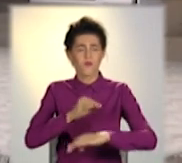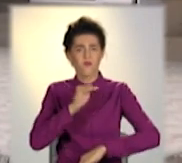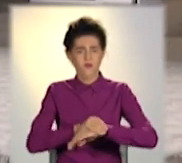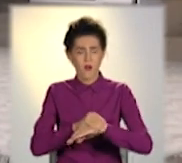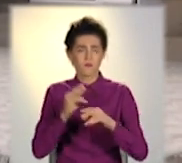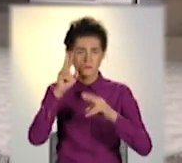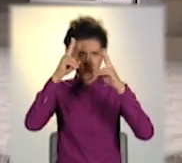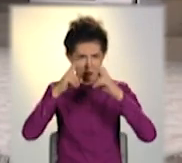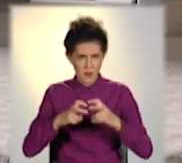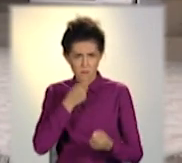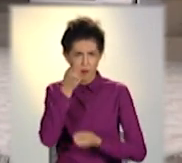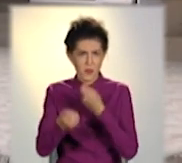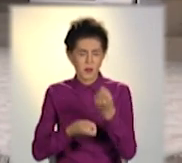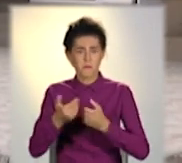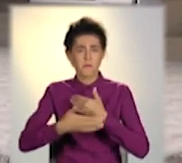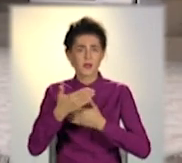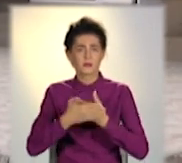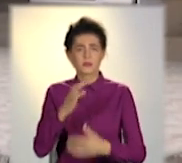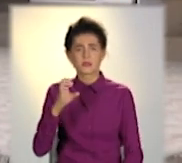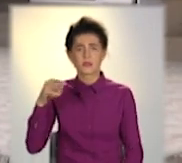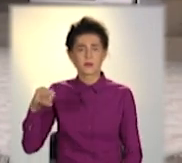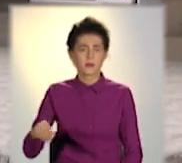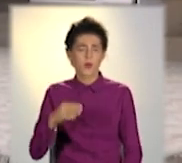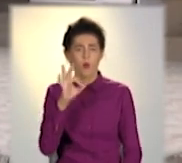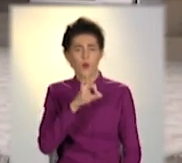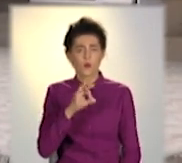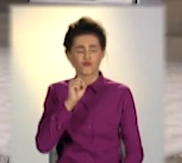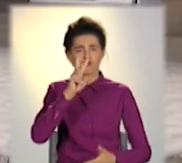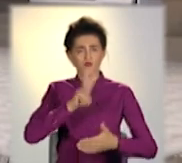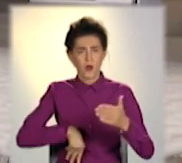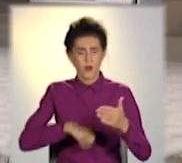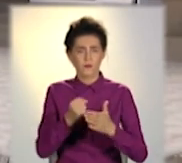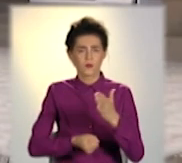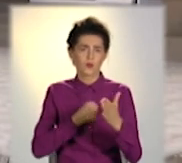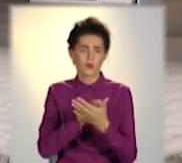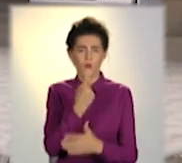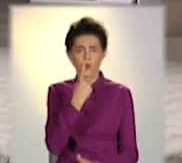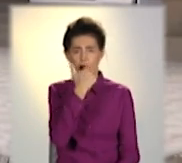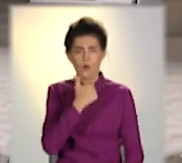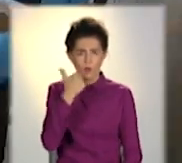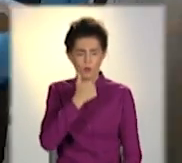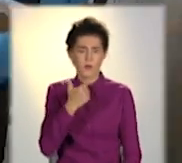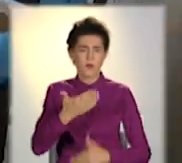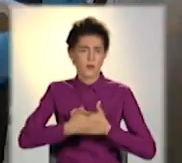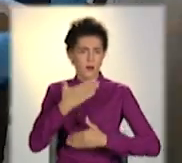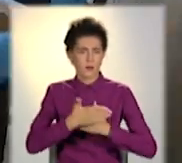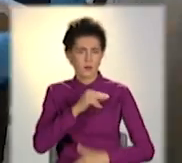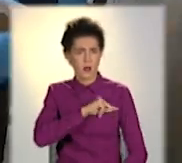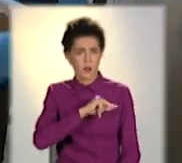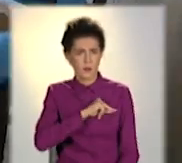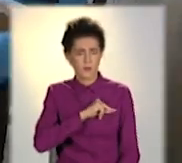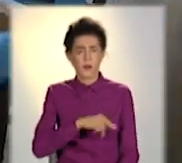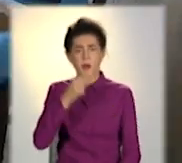досудове розслідування. Санкція статті передбачає покарання у вигляді від штрафу до 1 року виправних робіт. Нині